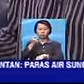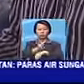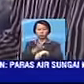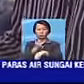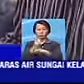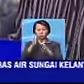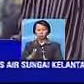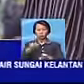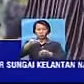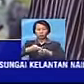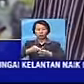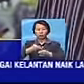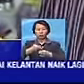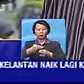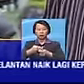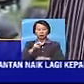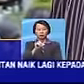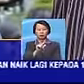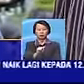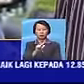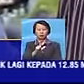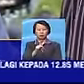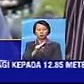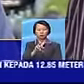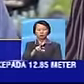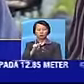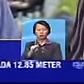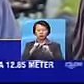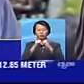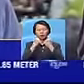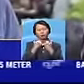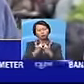ATRA atau dengan panggil lain agensi